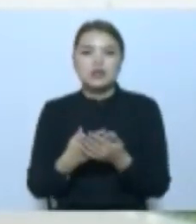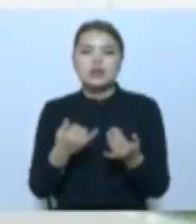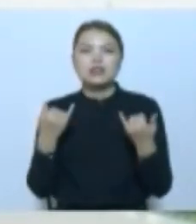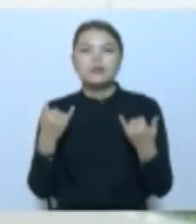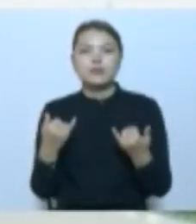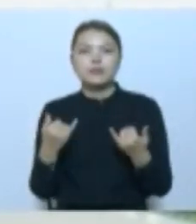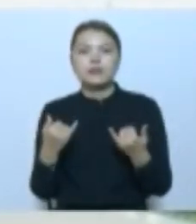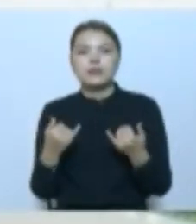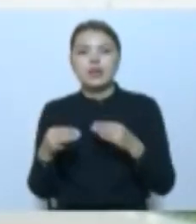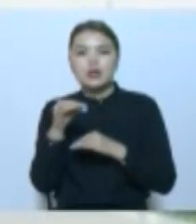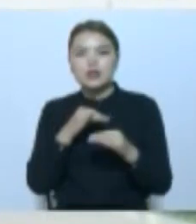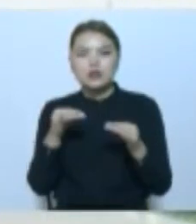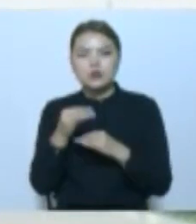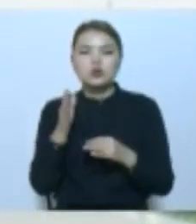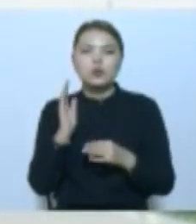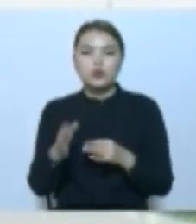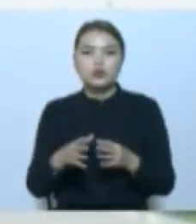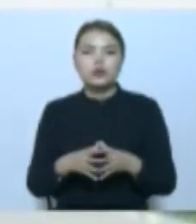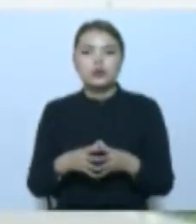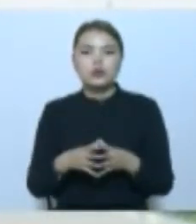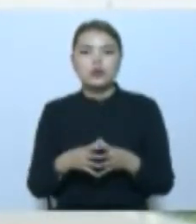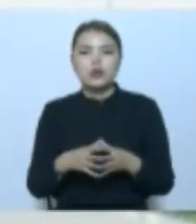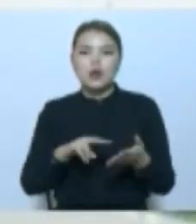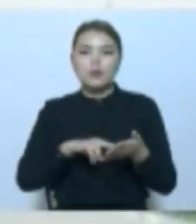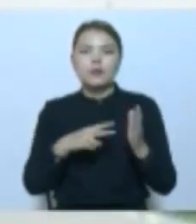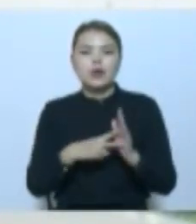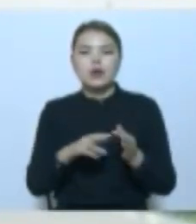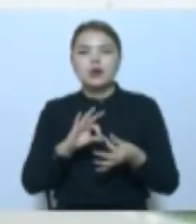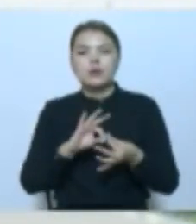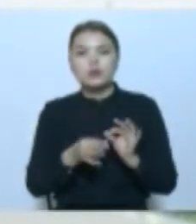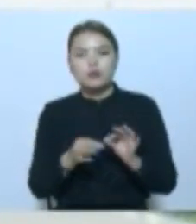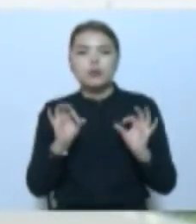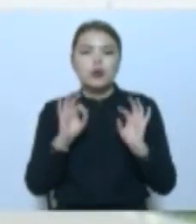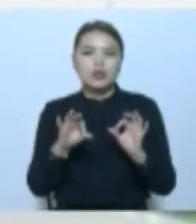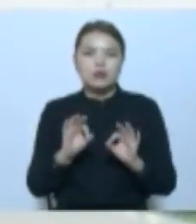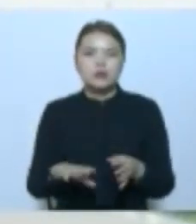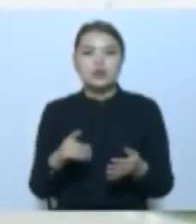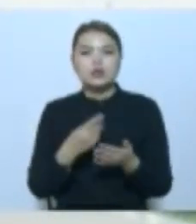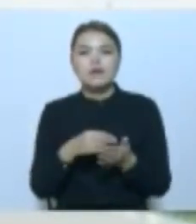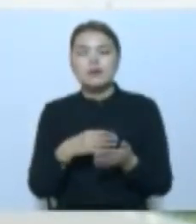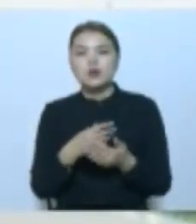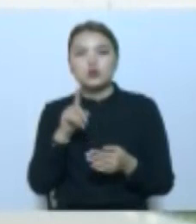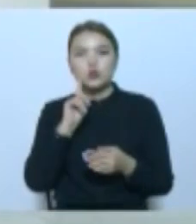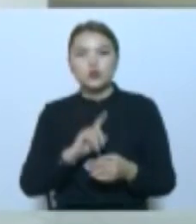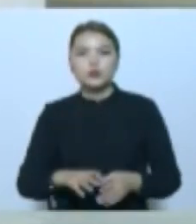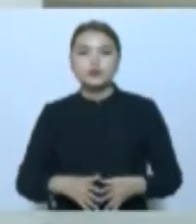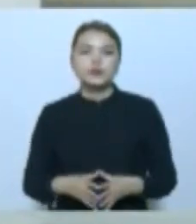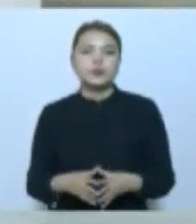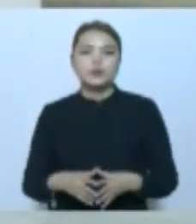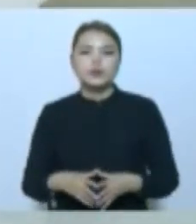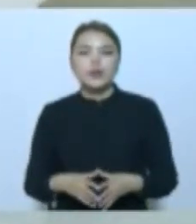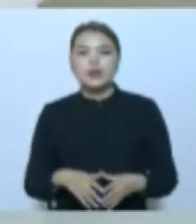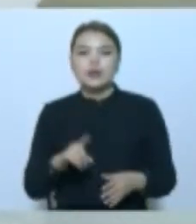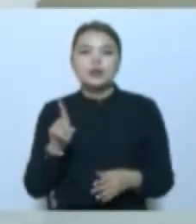кти консультировать именно по этой программе Как вообще можно купить квартиру выгодно по этой программе по